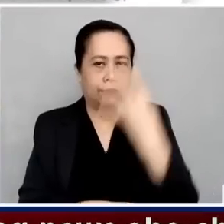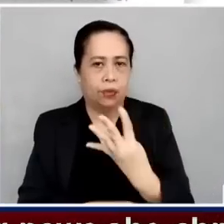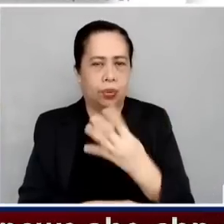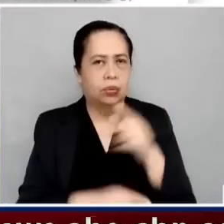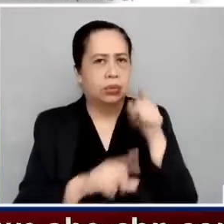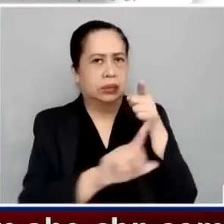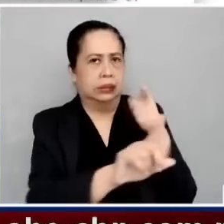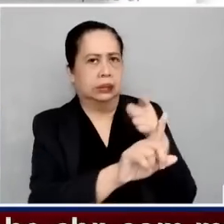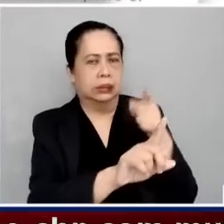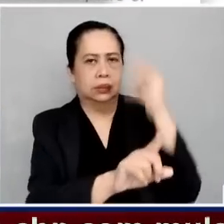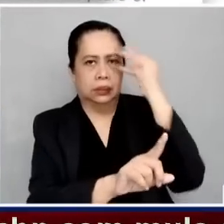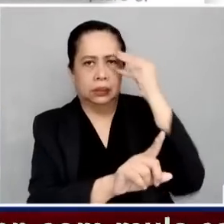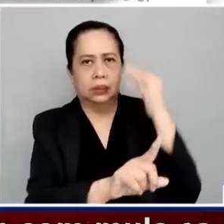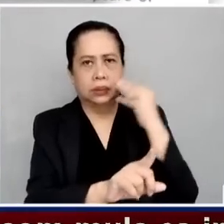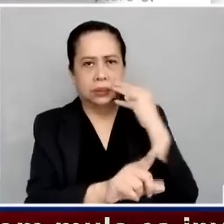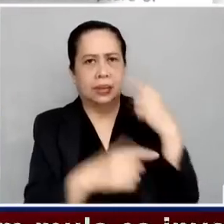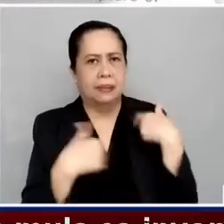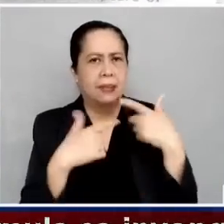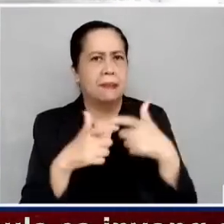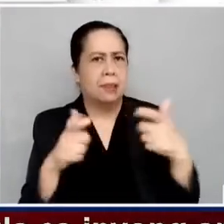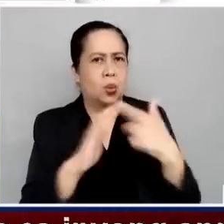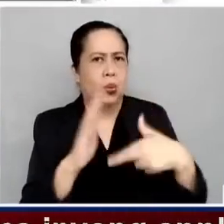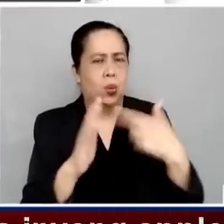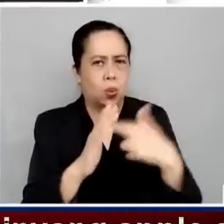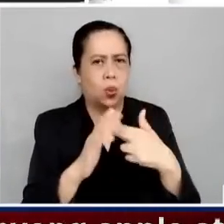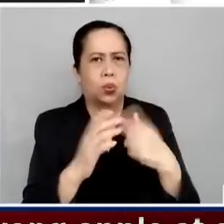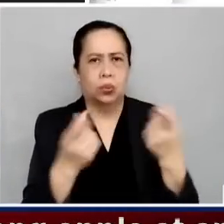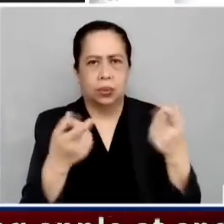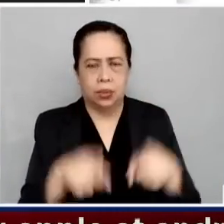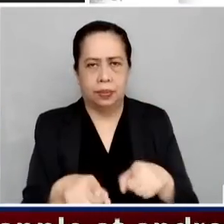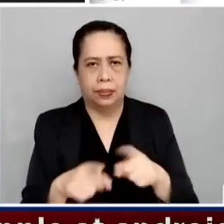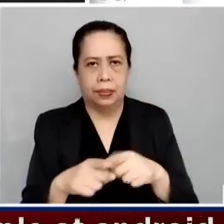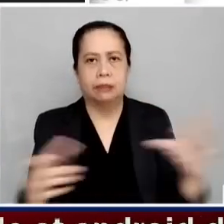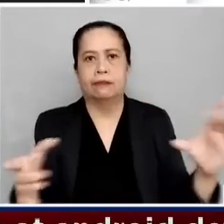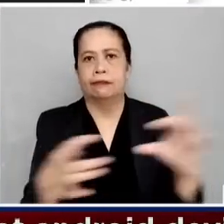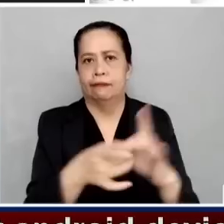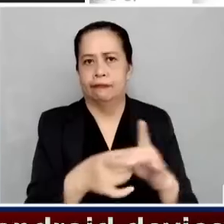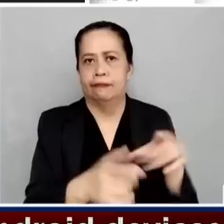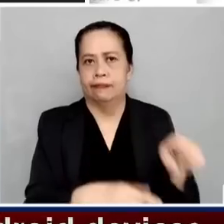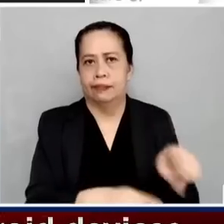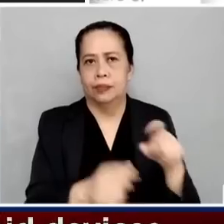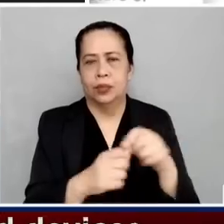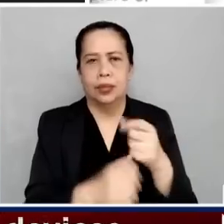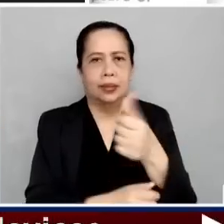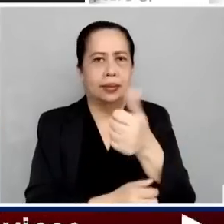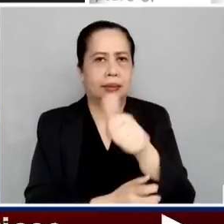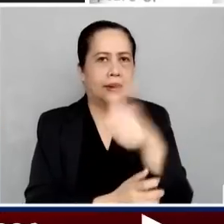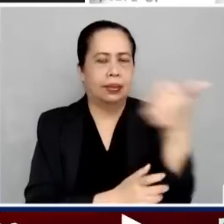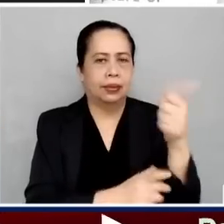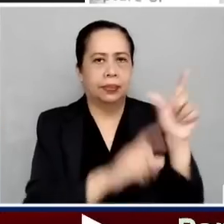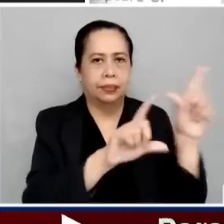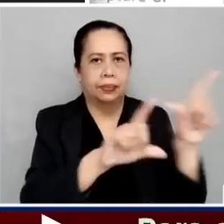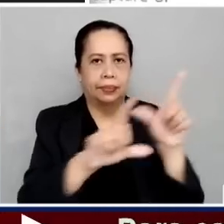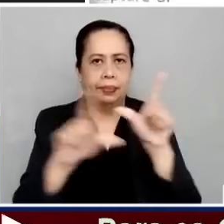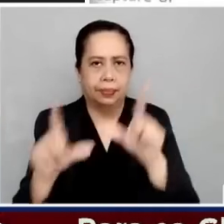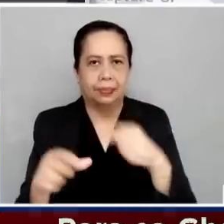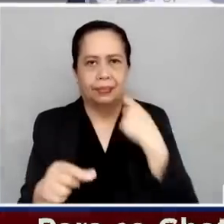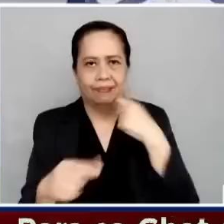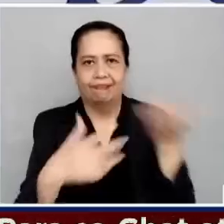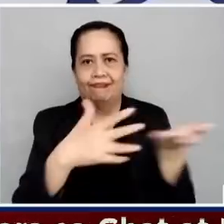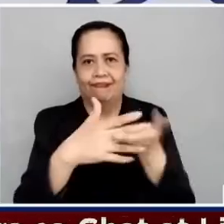suspects si Miranda na may malaking papel sa krimen. Nakipagsabwatan umano siya sa 10 iba pang suspect na una ng